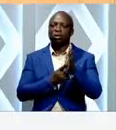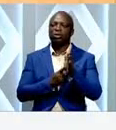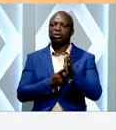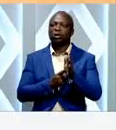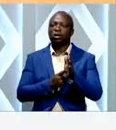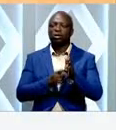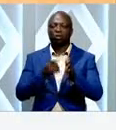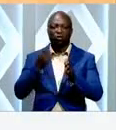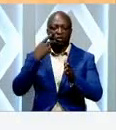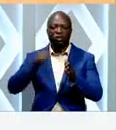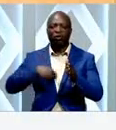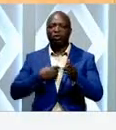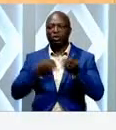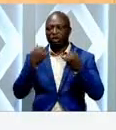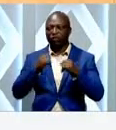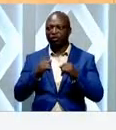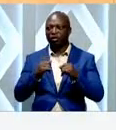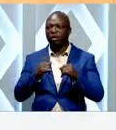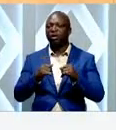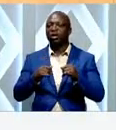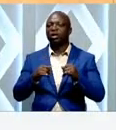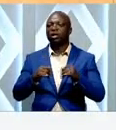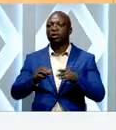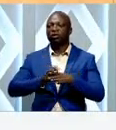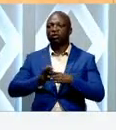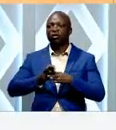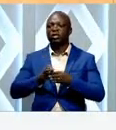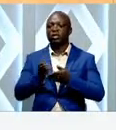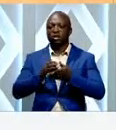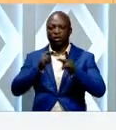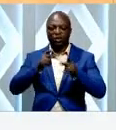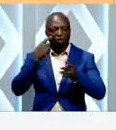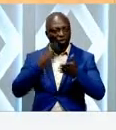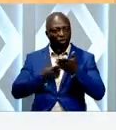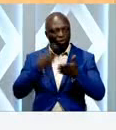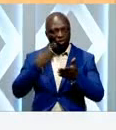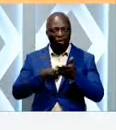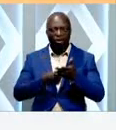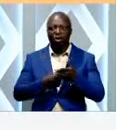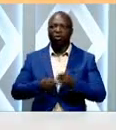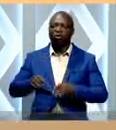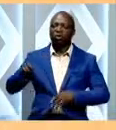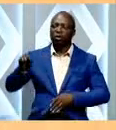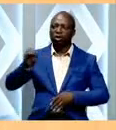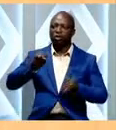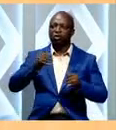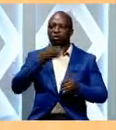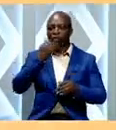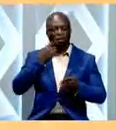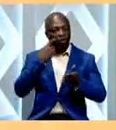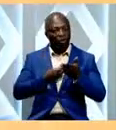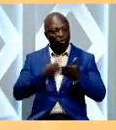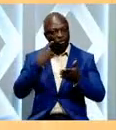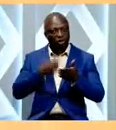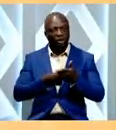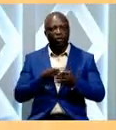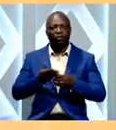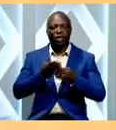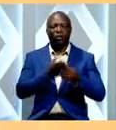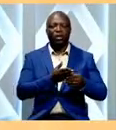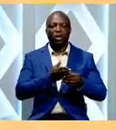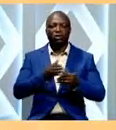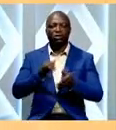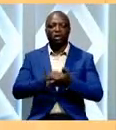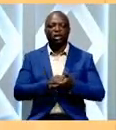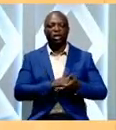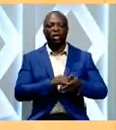nous voulons informer et former nos agents de contrôle pour qu'ils puissent mieux contrôler les importations de mercure